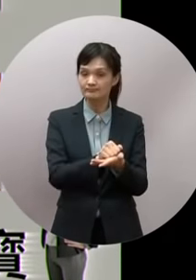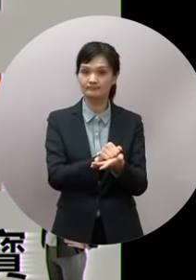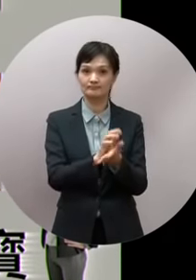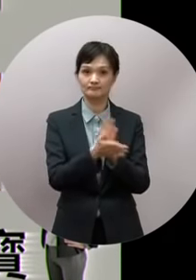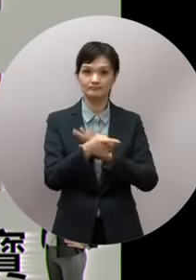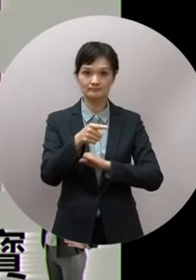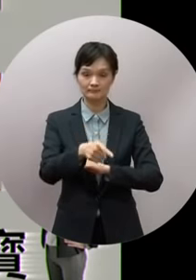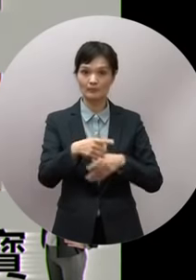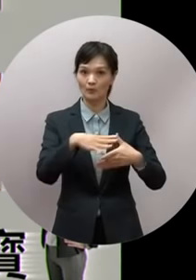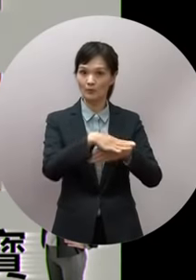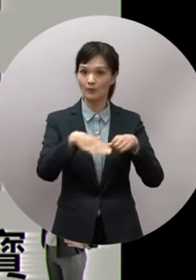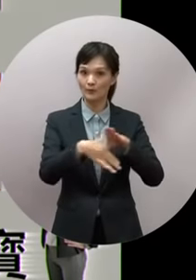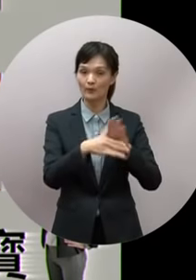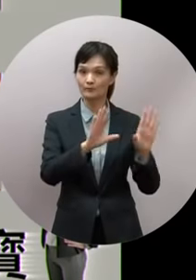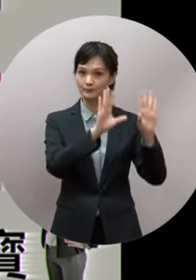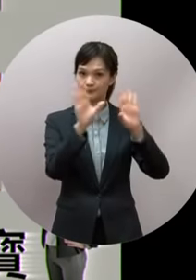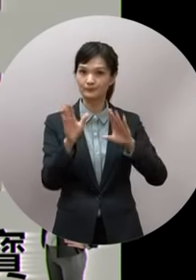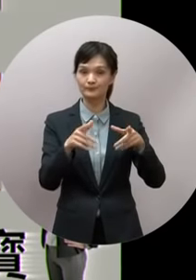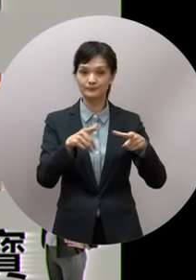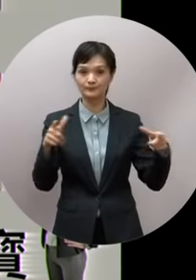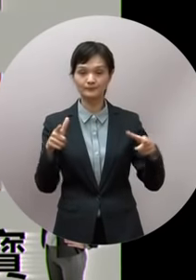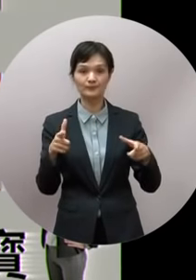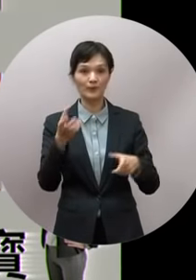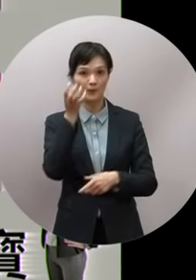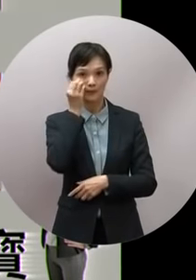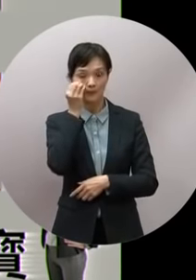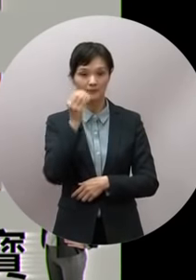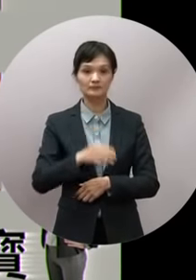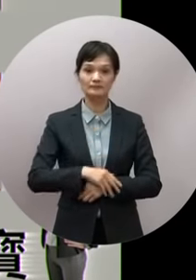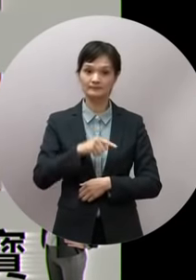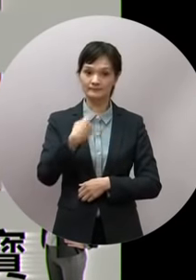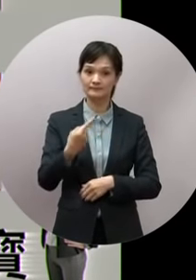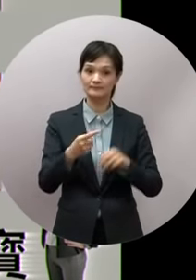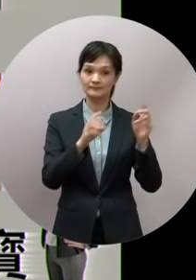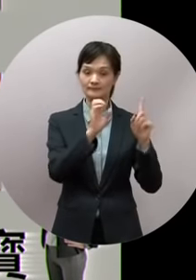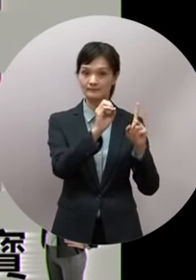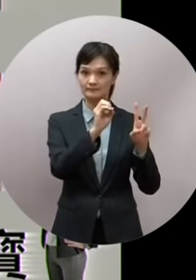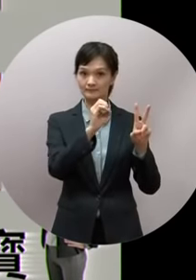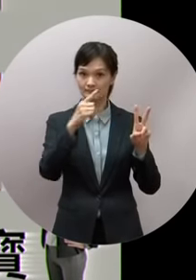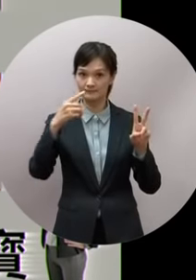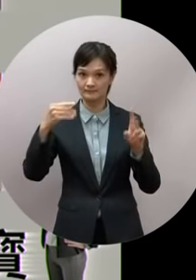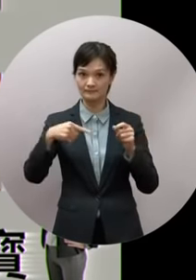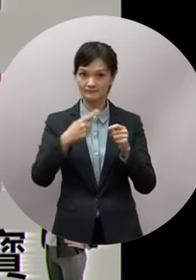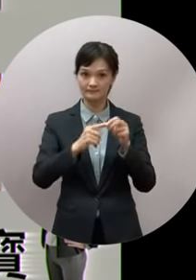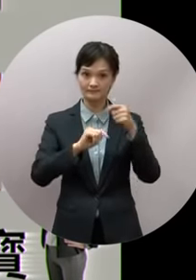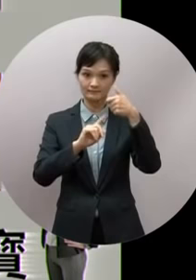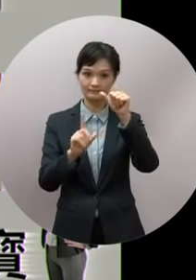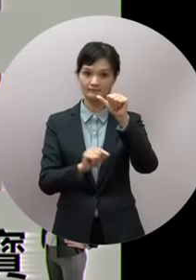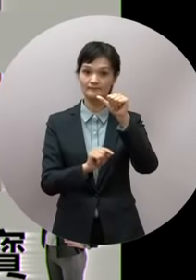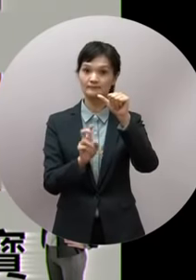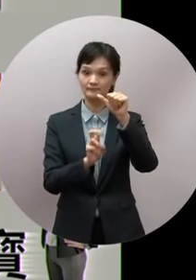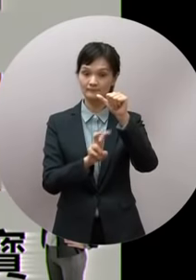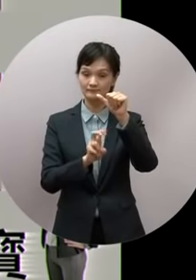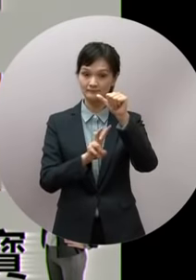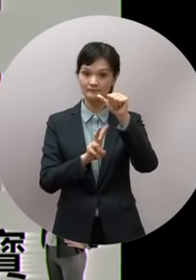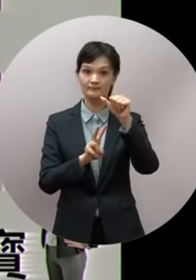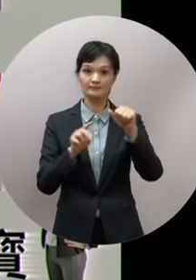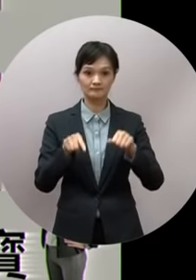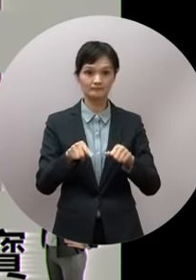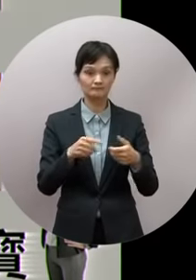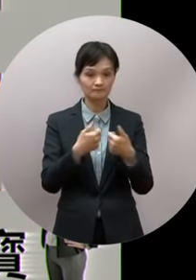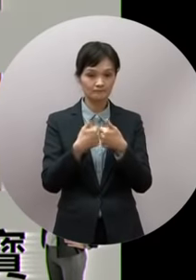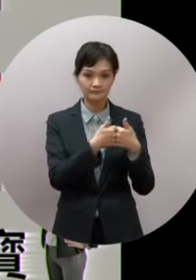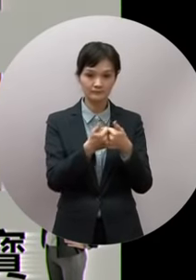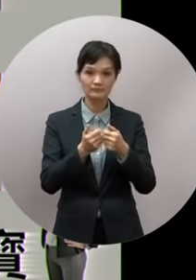12月24号公告。那2019年的5月22日，央广董事会通过将鹿港分台土地资